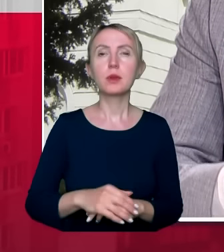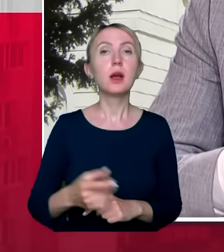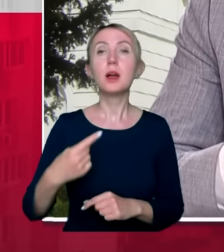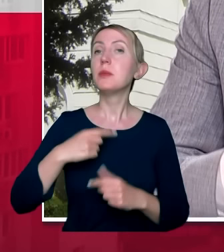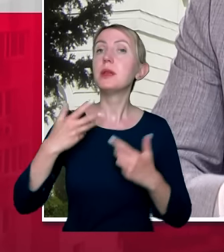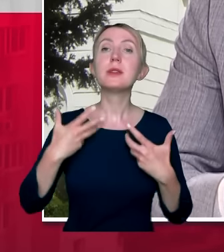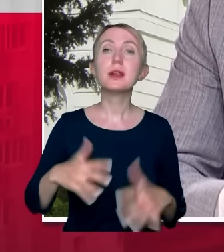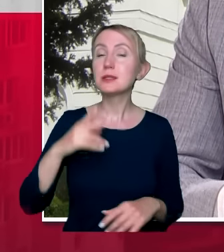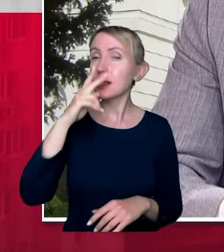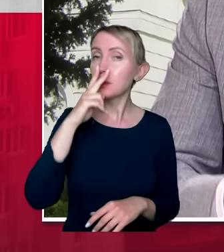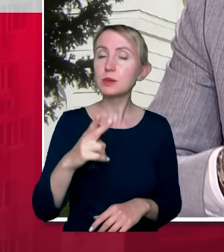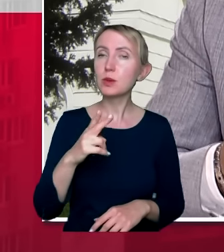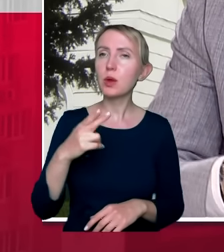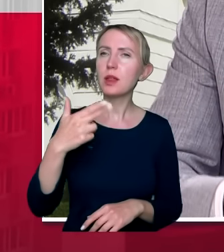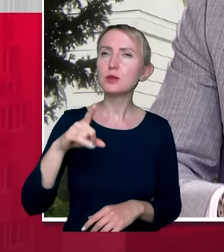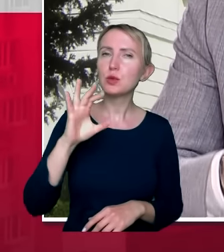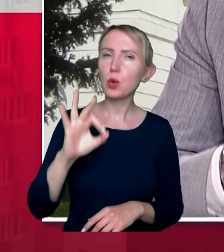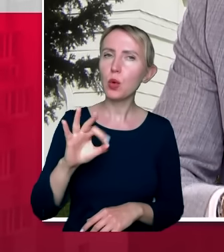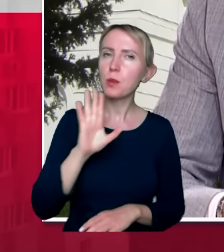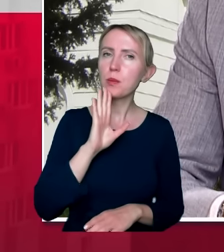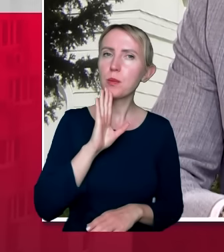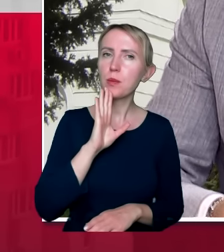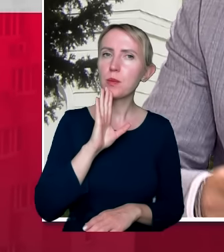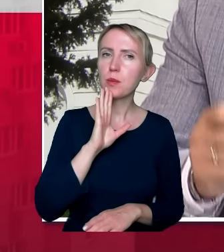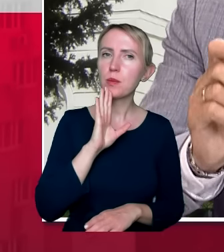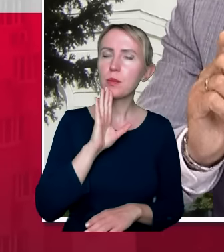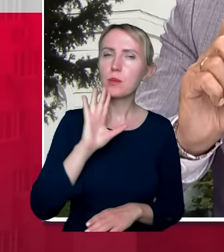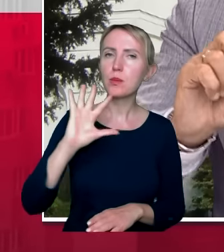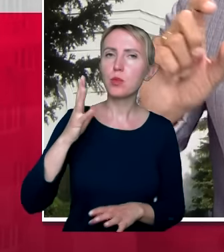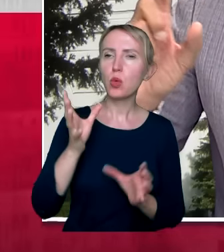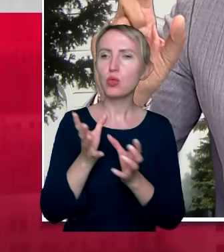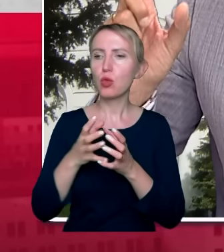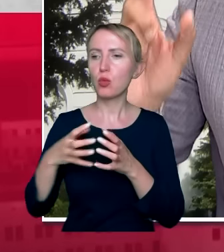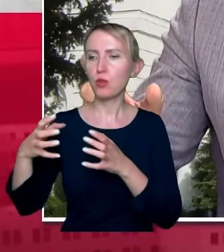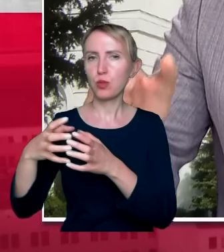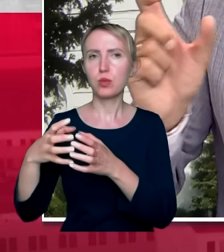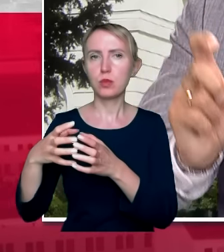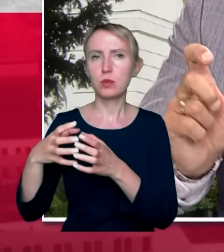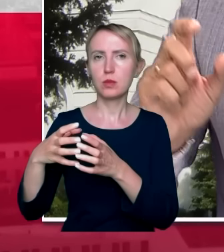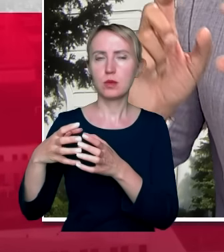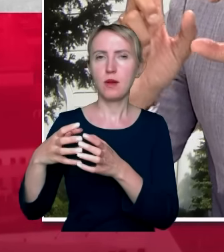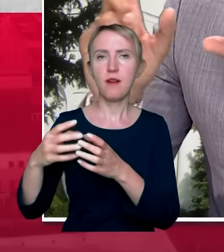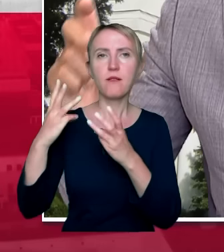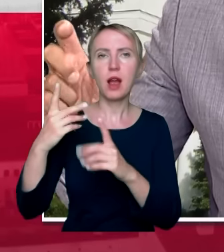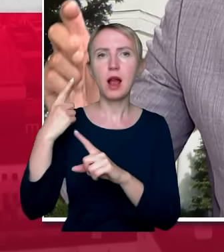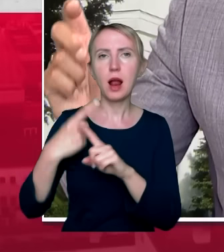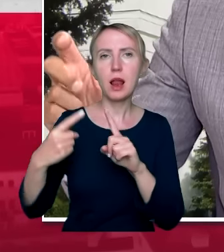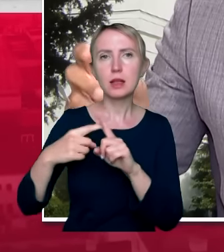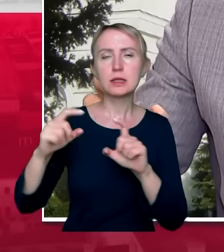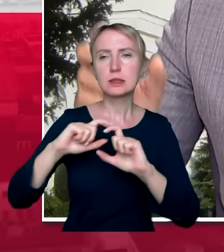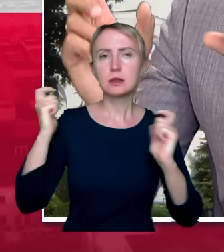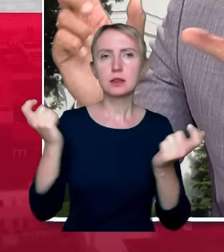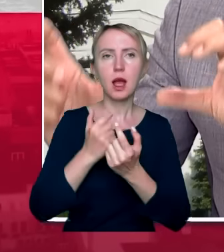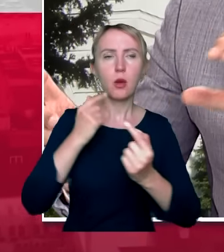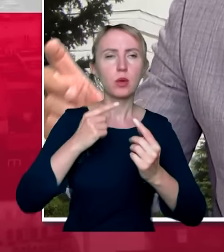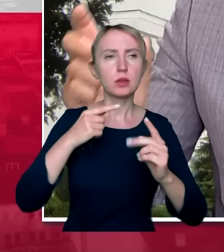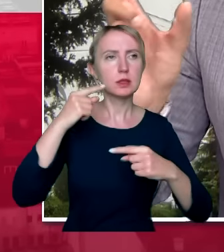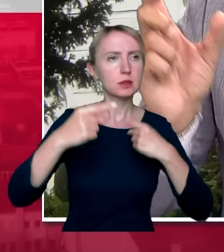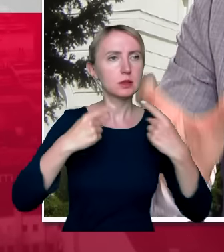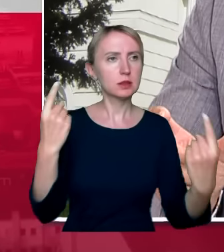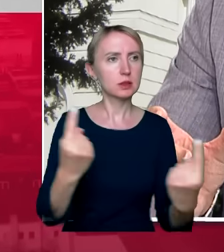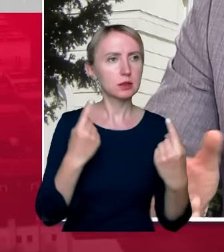spojrzeć na NGO-sy jako piątą kolumnę, jako pewien ważny element tego całego procederu i tego